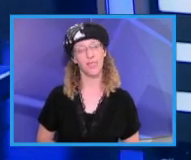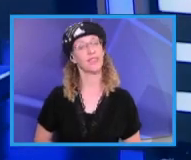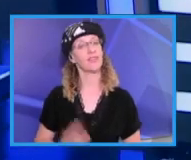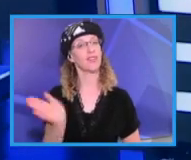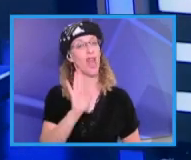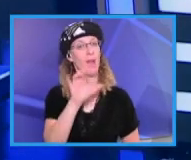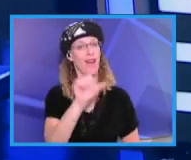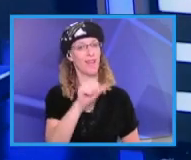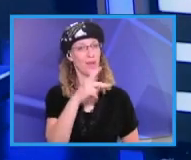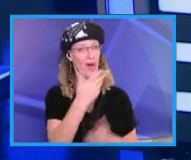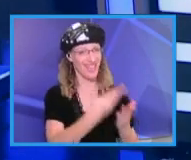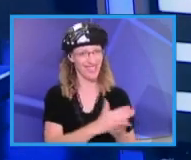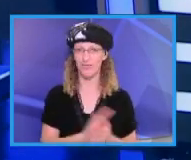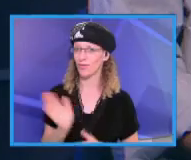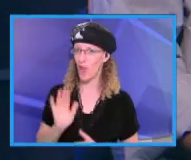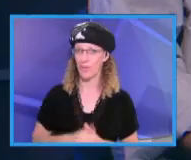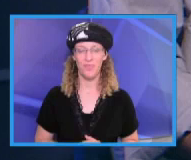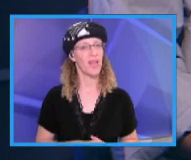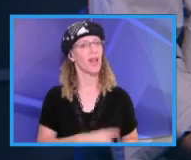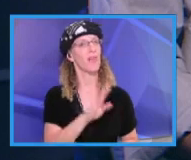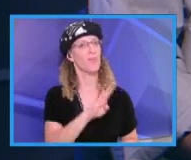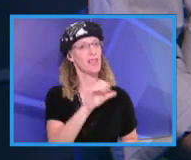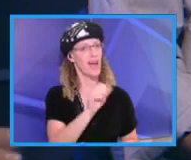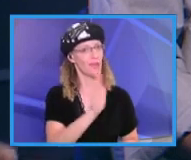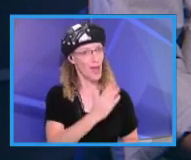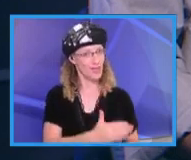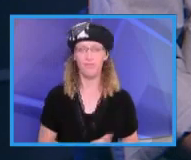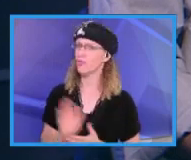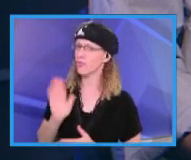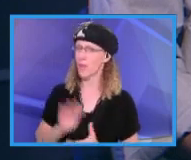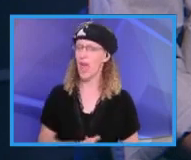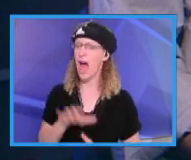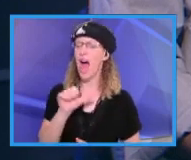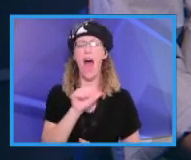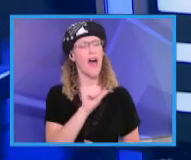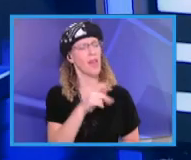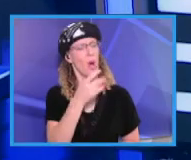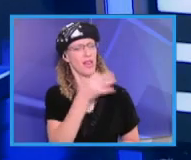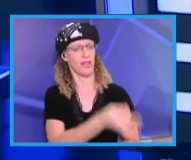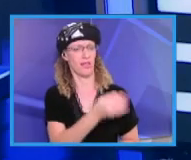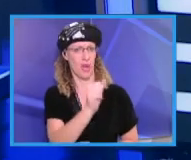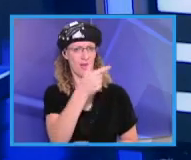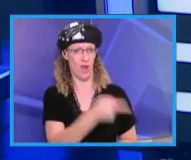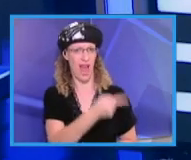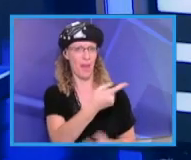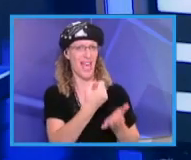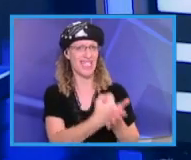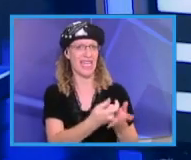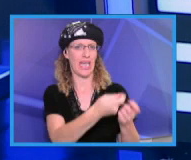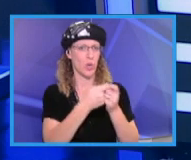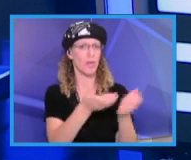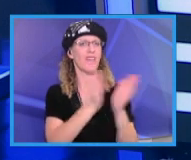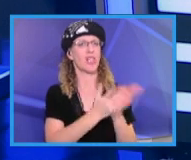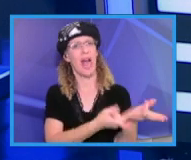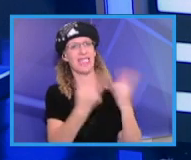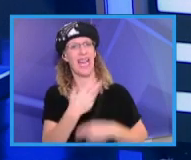שלום לאבנר פורט. שלום. ושלום לבועז ארד. שלום. אבנר פורט, תחילה אליך. אתה מייצג ארגון שבעצם מבקש להחזיר את